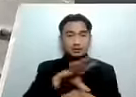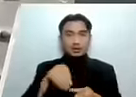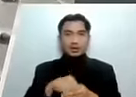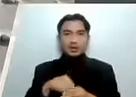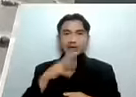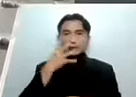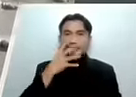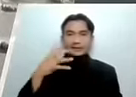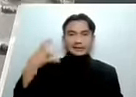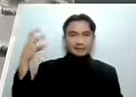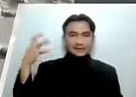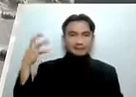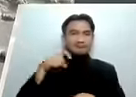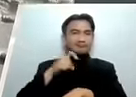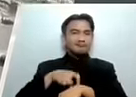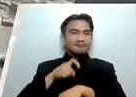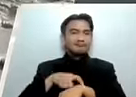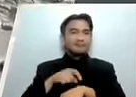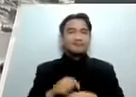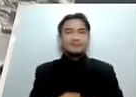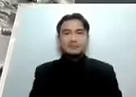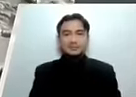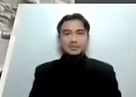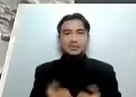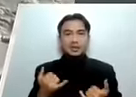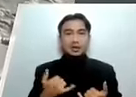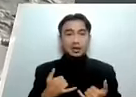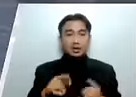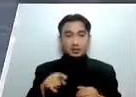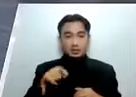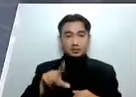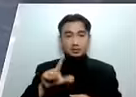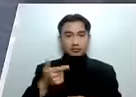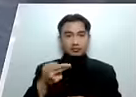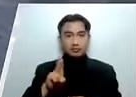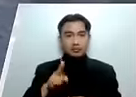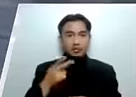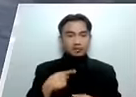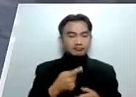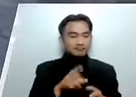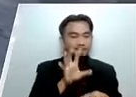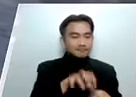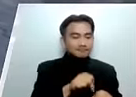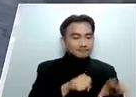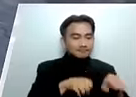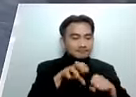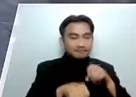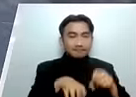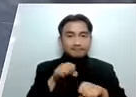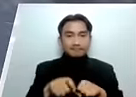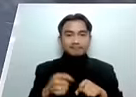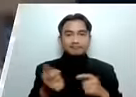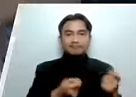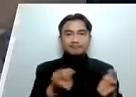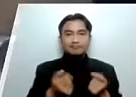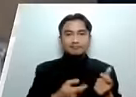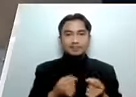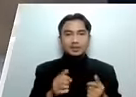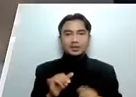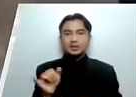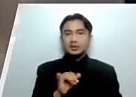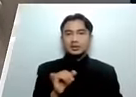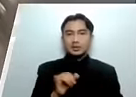panahon. Mano-manong inaalis ng mga taga-LGU ang mga heart urchins sa beach na kauri ng sea stars at